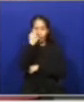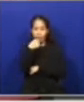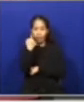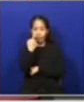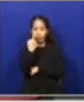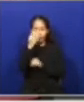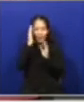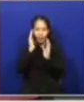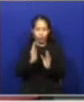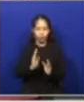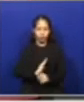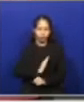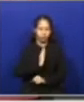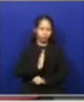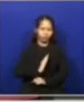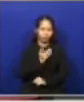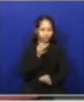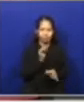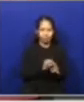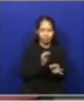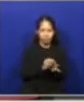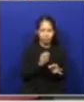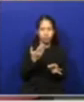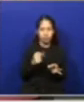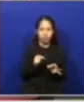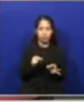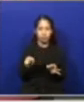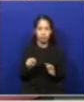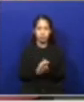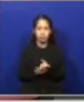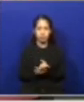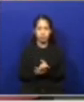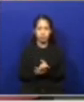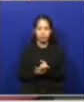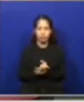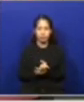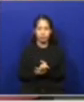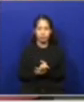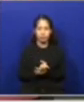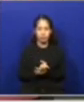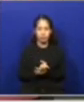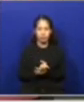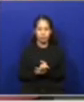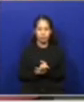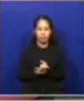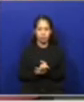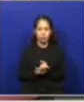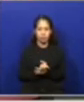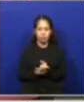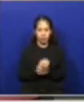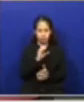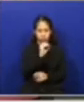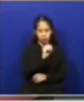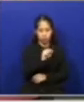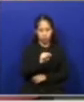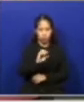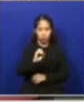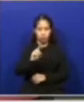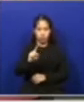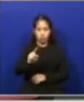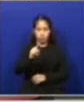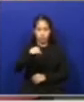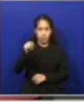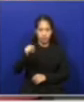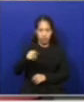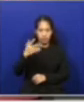นดีและธนาคารนะคะและธนาคารได้มา 0.01% เอาไปขายต่